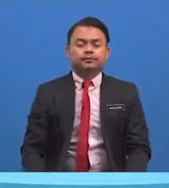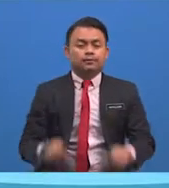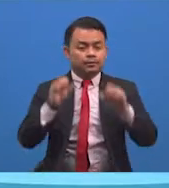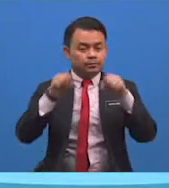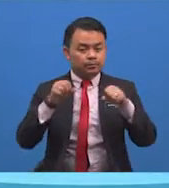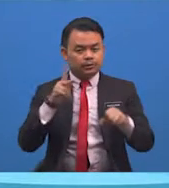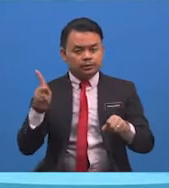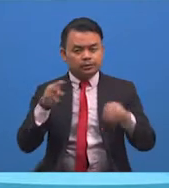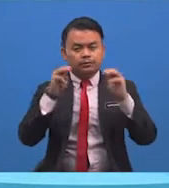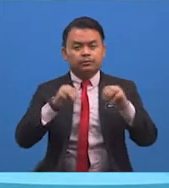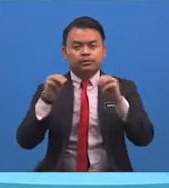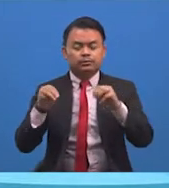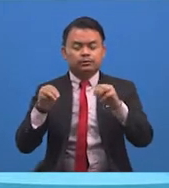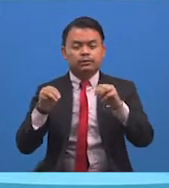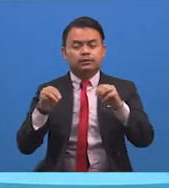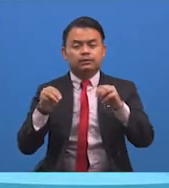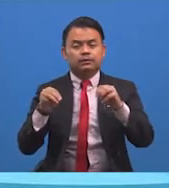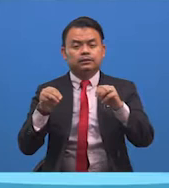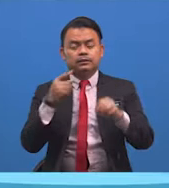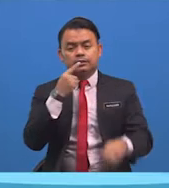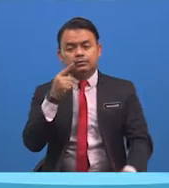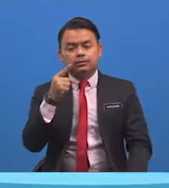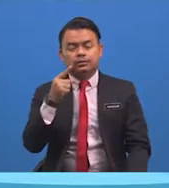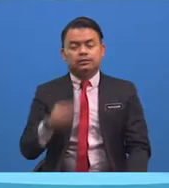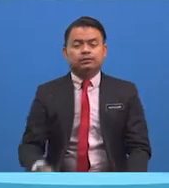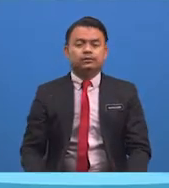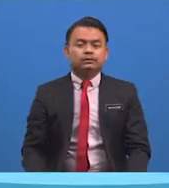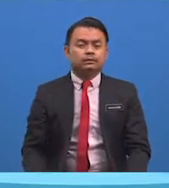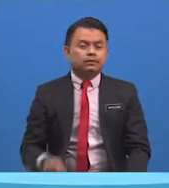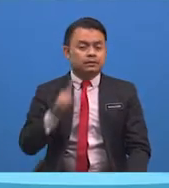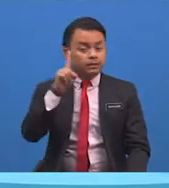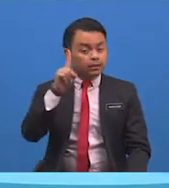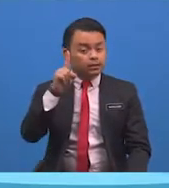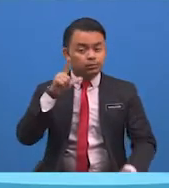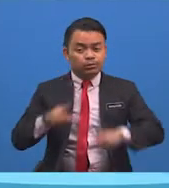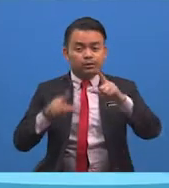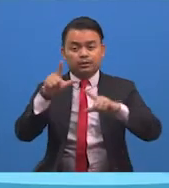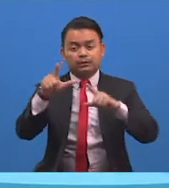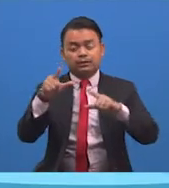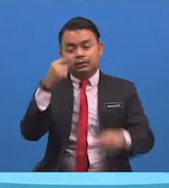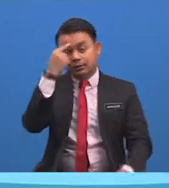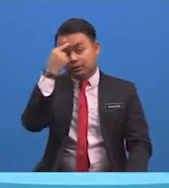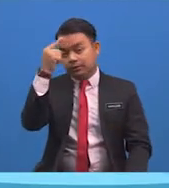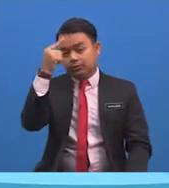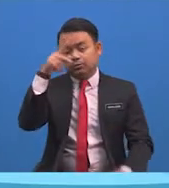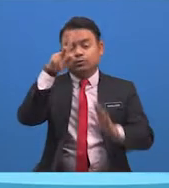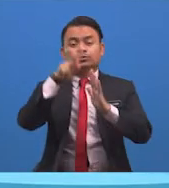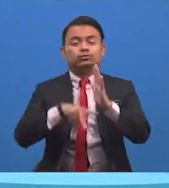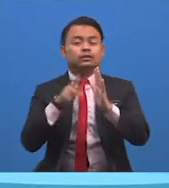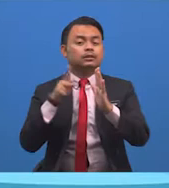bolehkah murid-murid menyebutkan salah satu langkah untuk